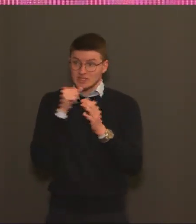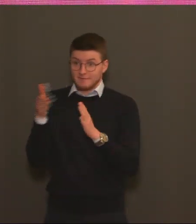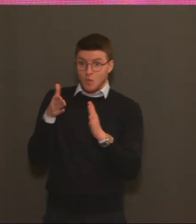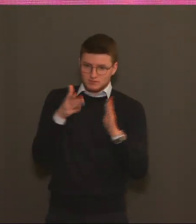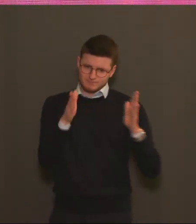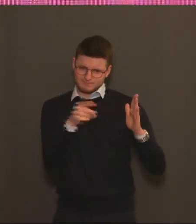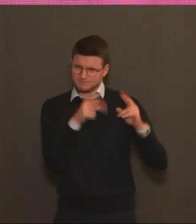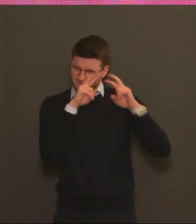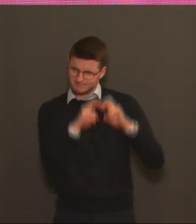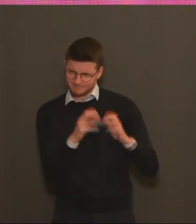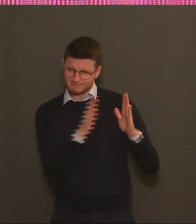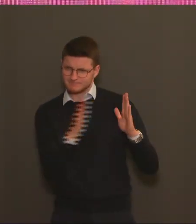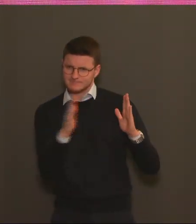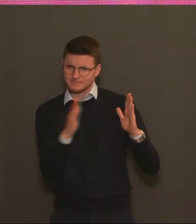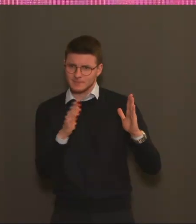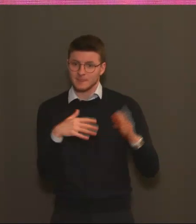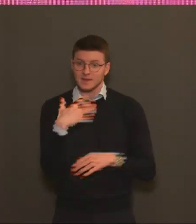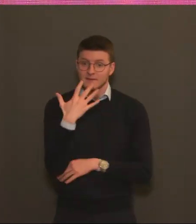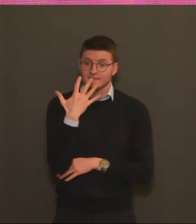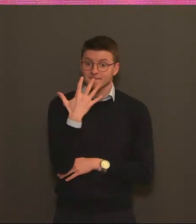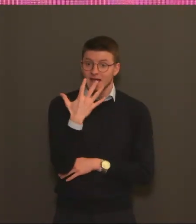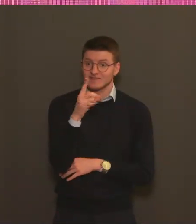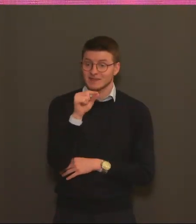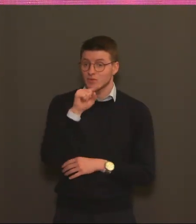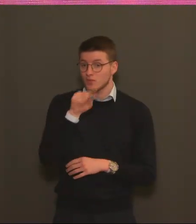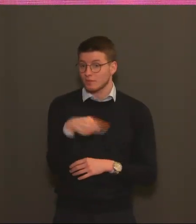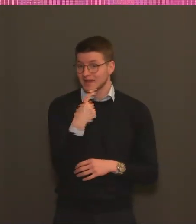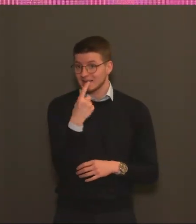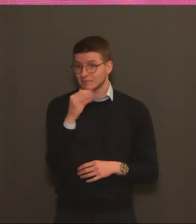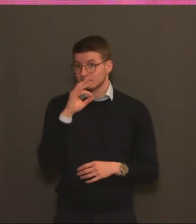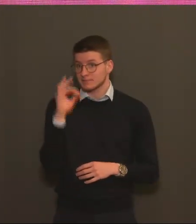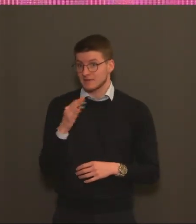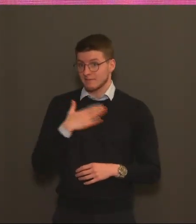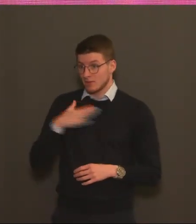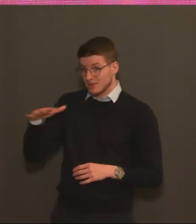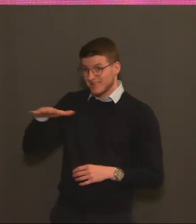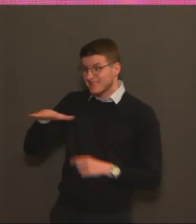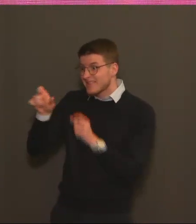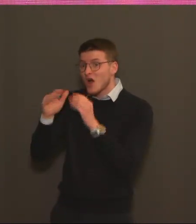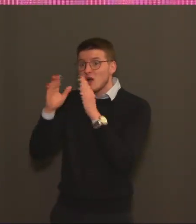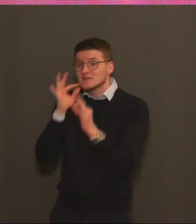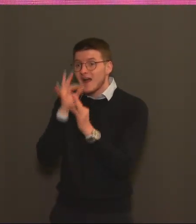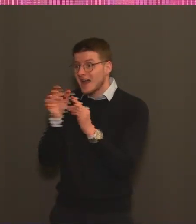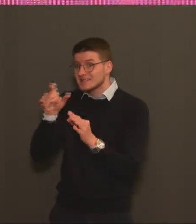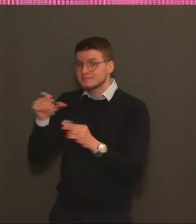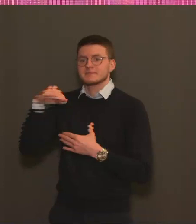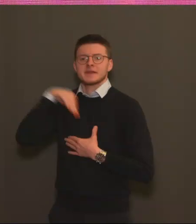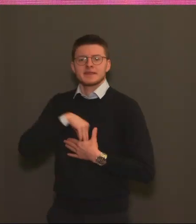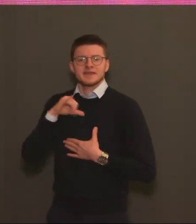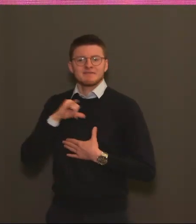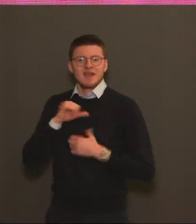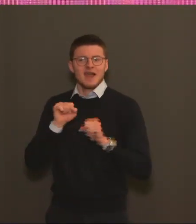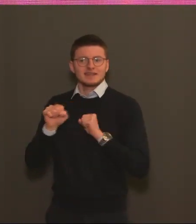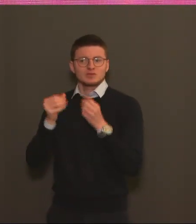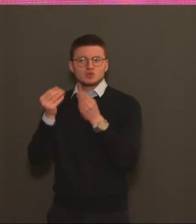15,1% van de huisartsen had antistoffen. Er waren echter belangrijke regionale